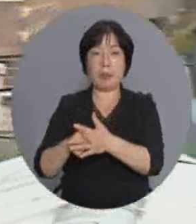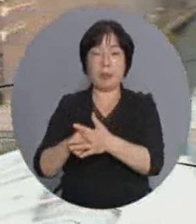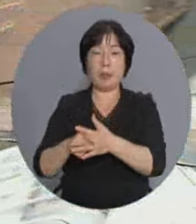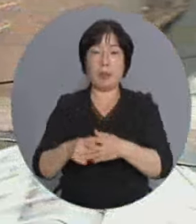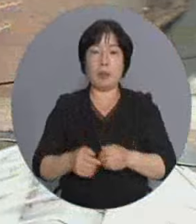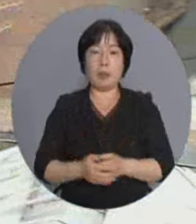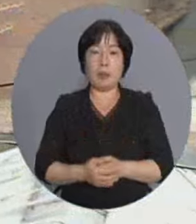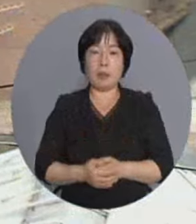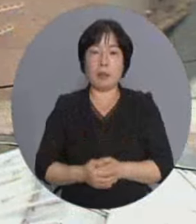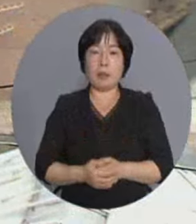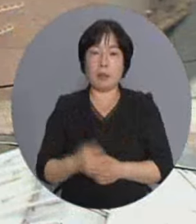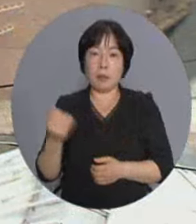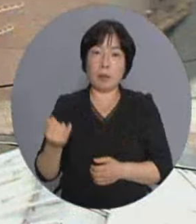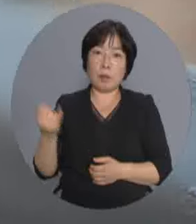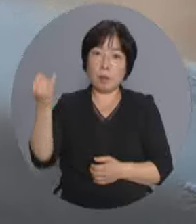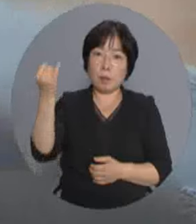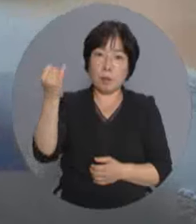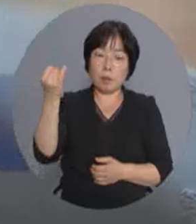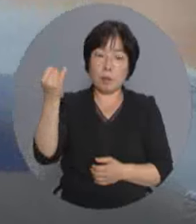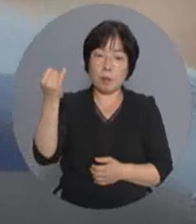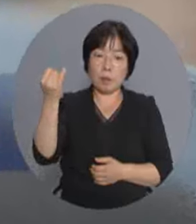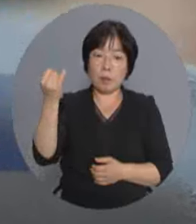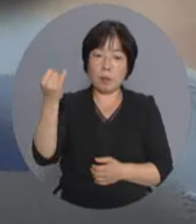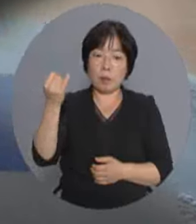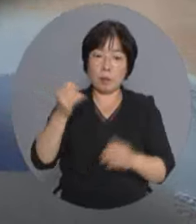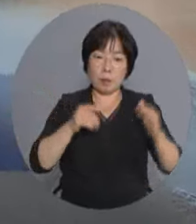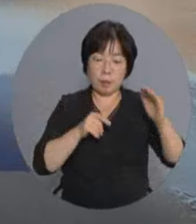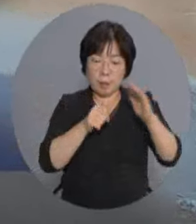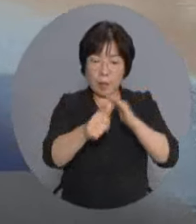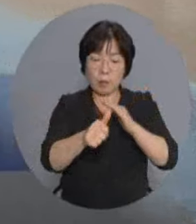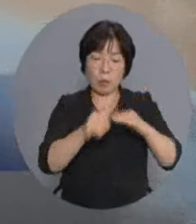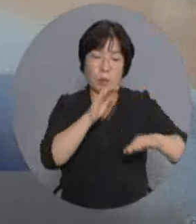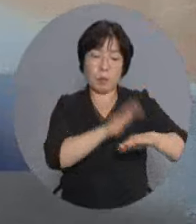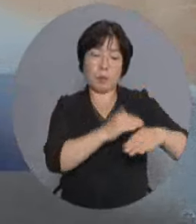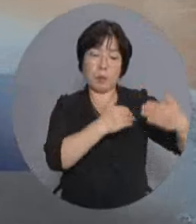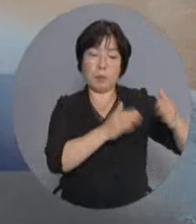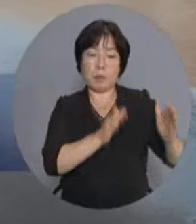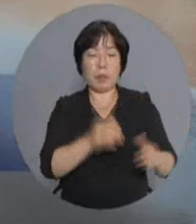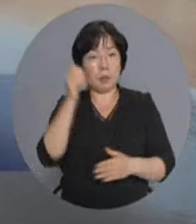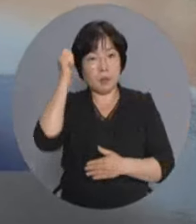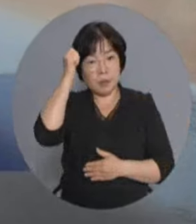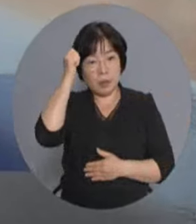알려졌습니다. 우리 형님은 현관 들어가면 왼쪽에 주무시거든, 왼쪽 방에.